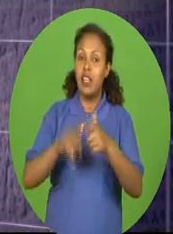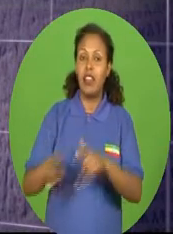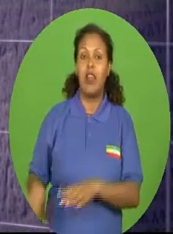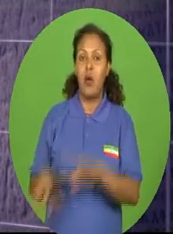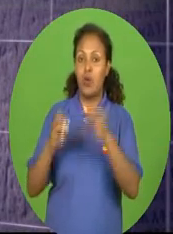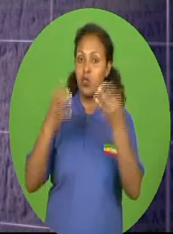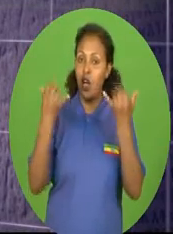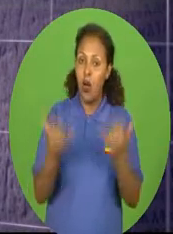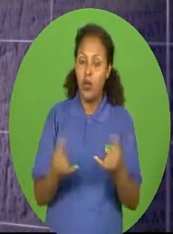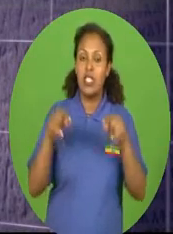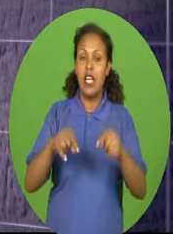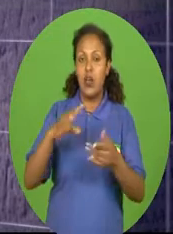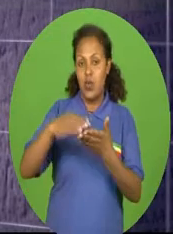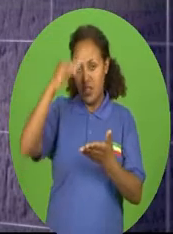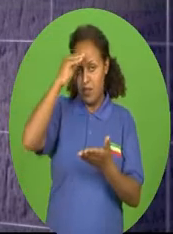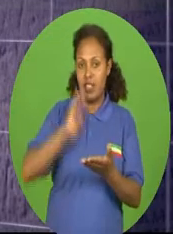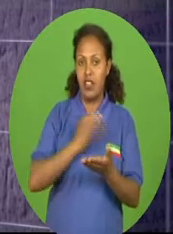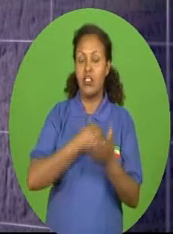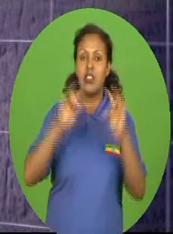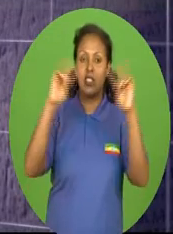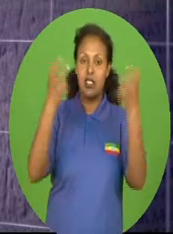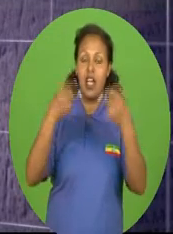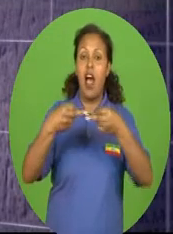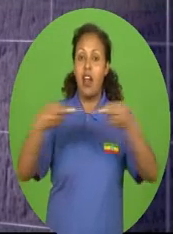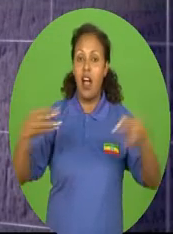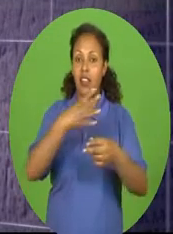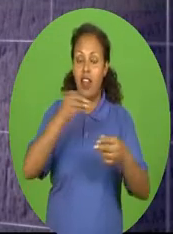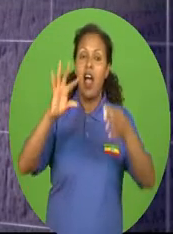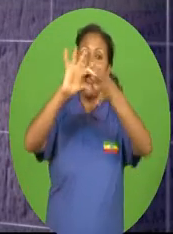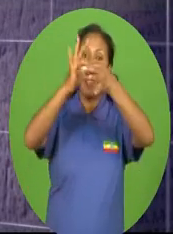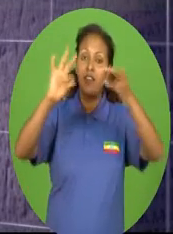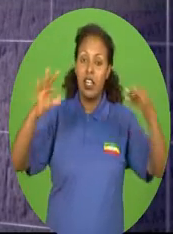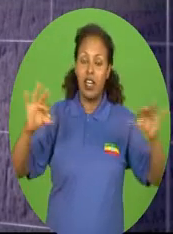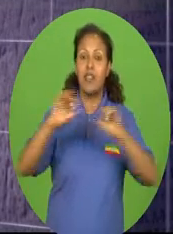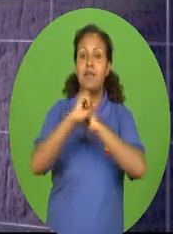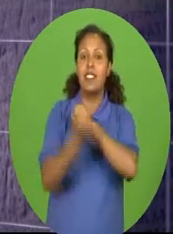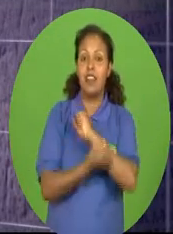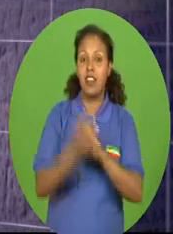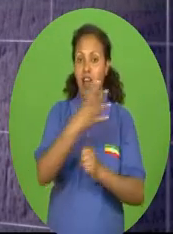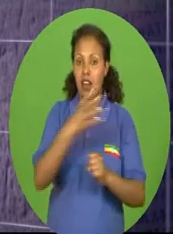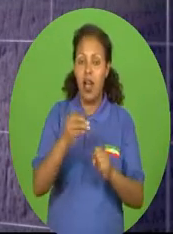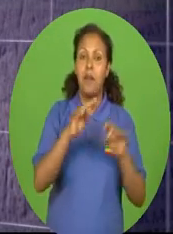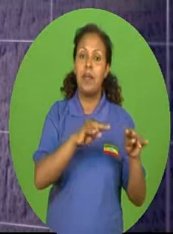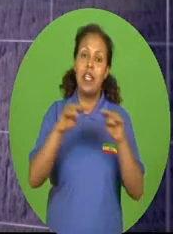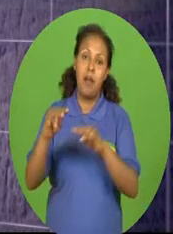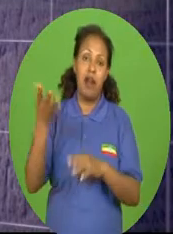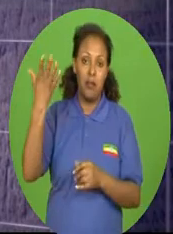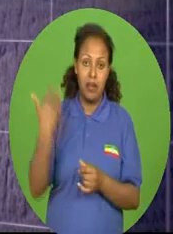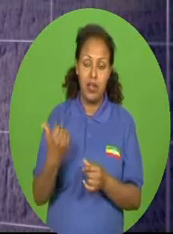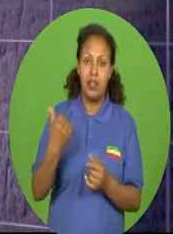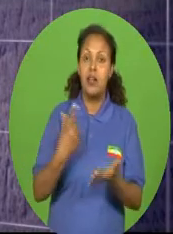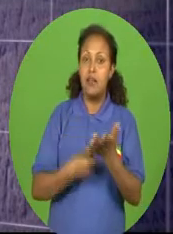እንግዲህ ተማሪዎች አሁን የዛሬው ትምህርታችን ርዕስ ሀረጋትና አረፍተ ነገሮች ምስረታና ምደባ